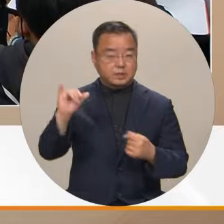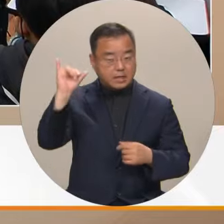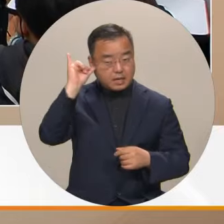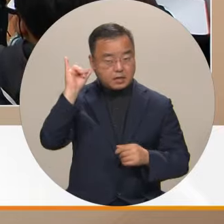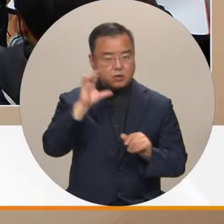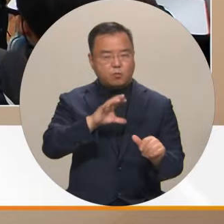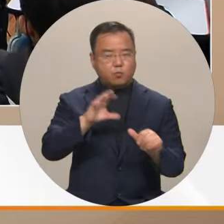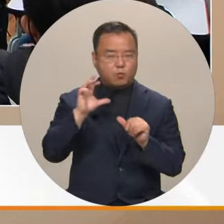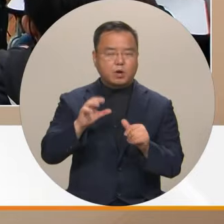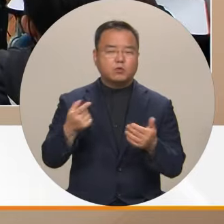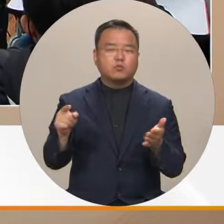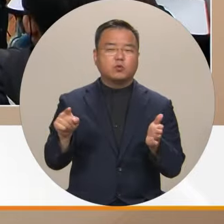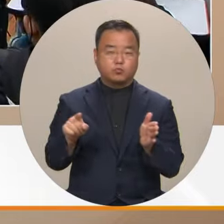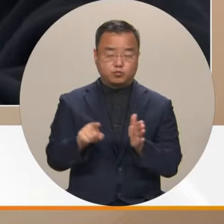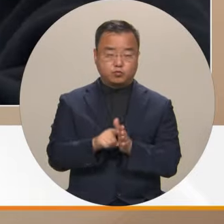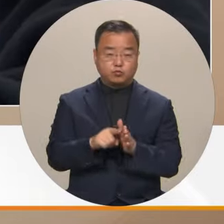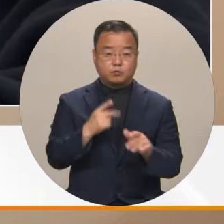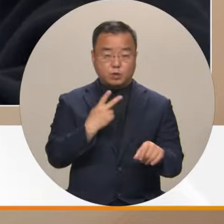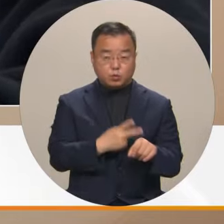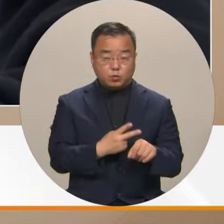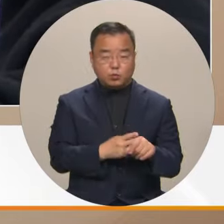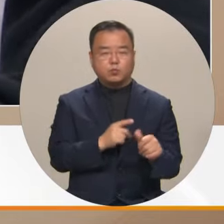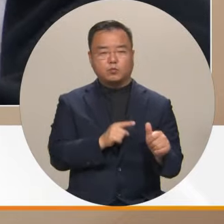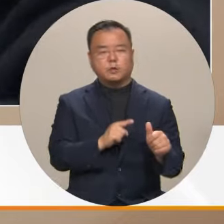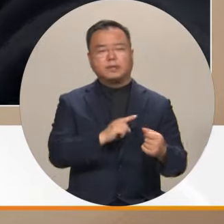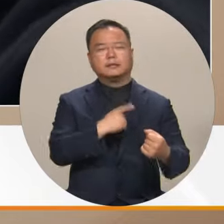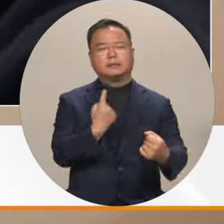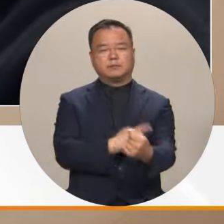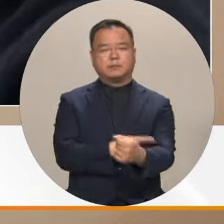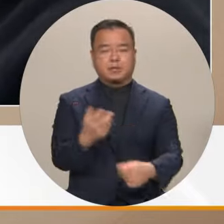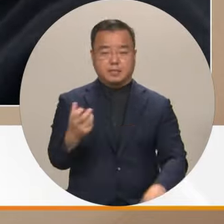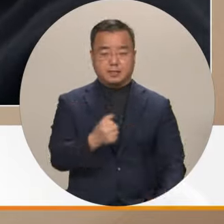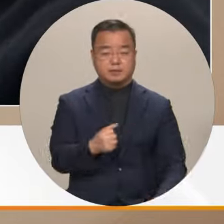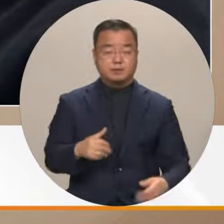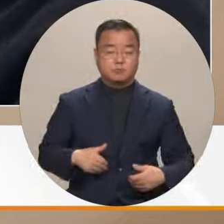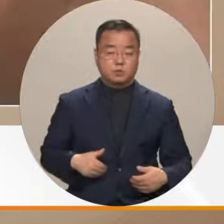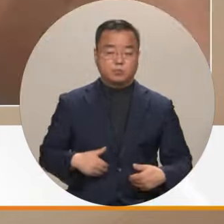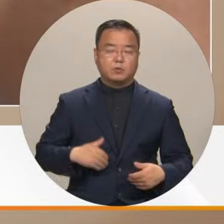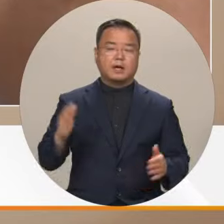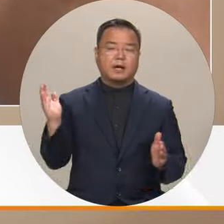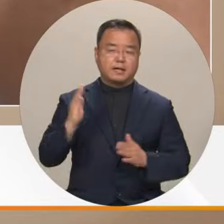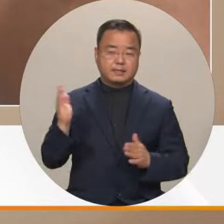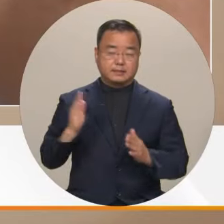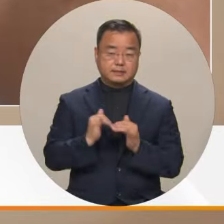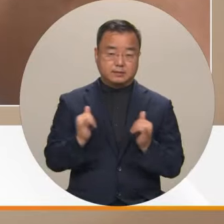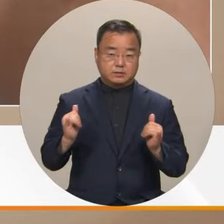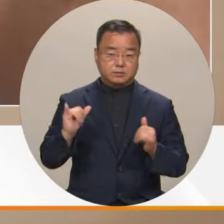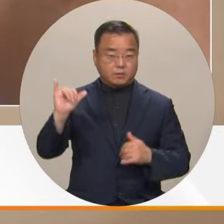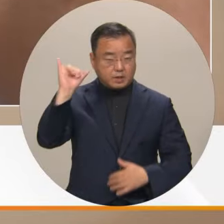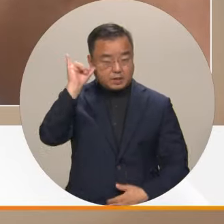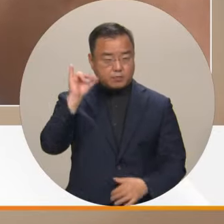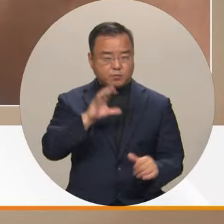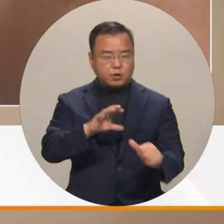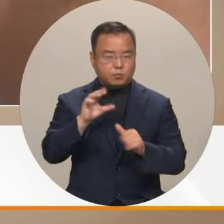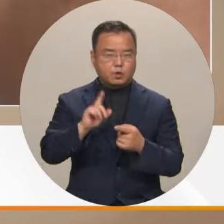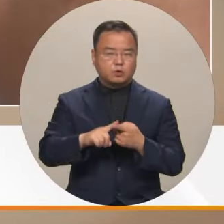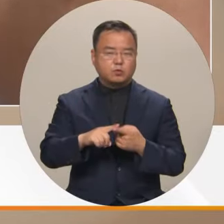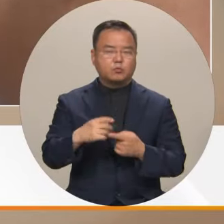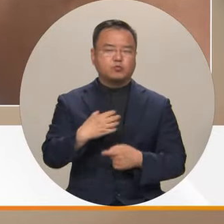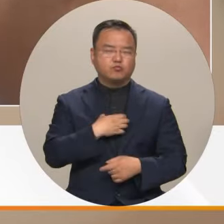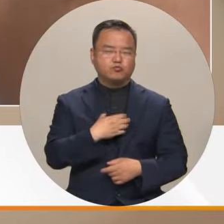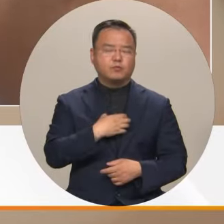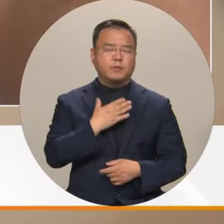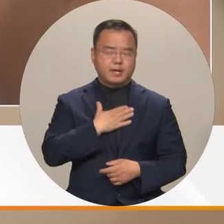활용하기 위해서는 먼저 교사가 영향을 갖춰야 돼 요 학생들도 AI 활용에 따른 위험성에 대한 교육을 충분히